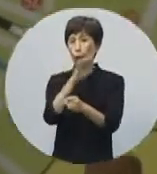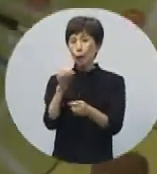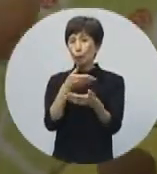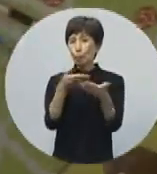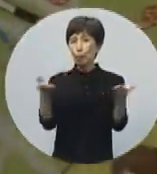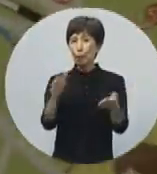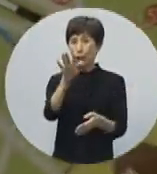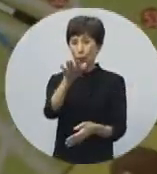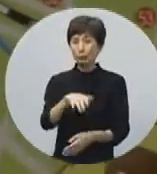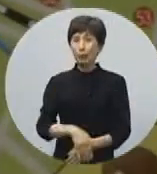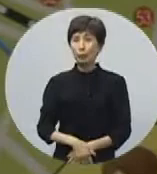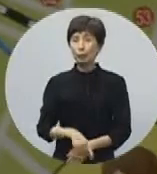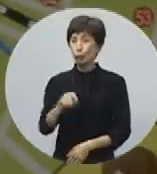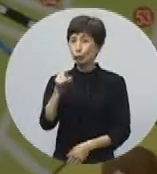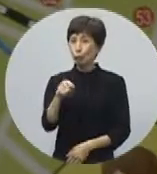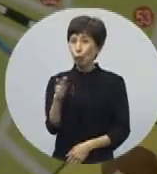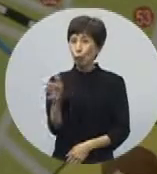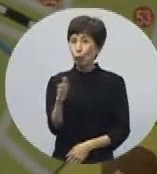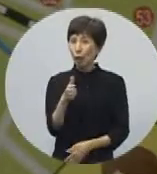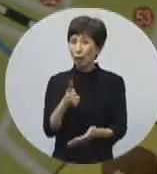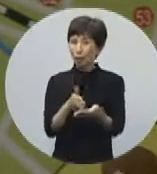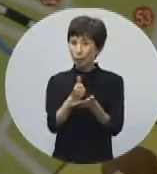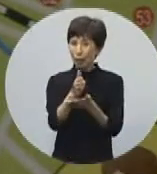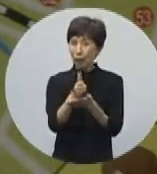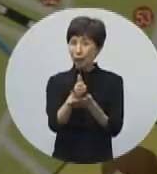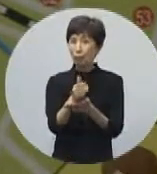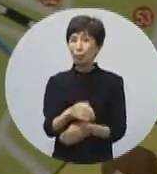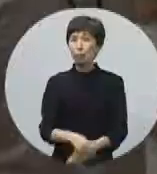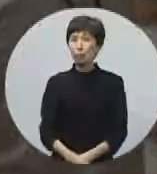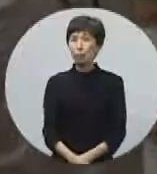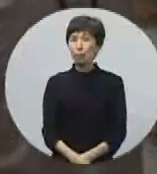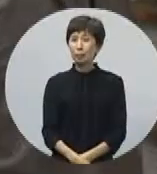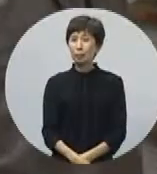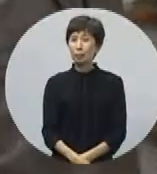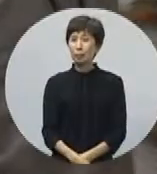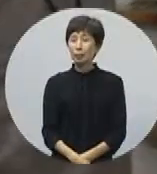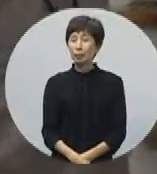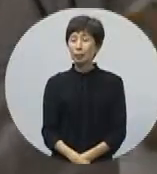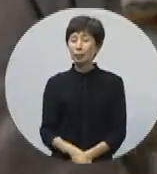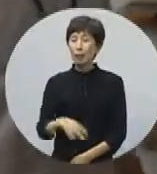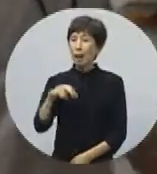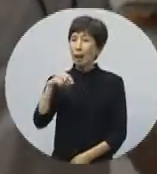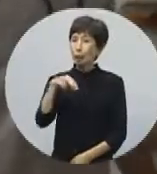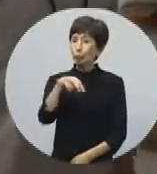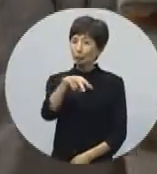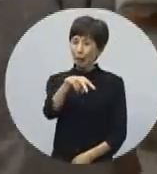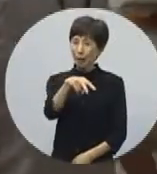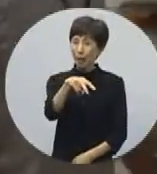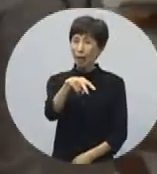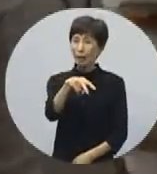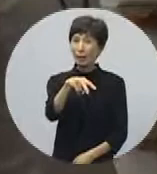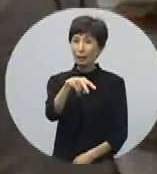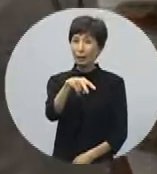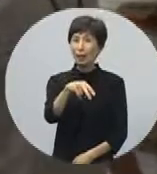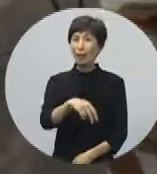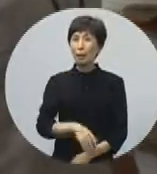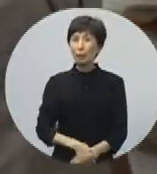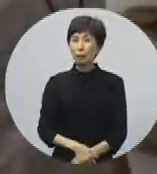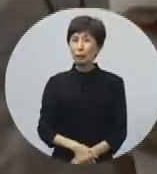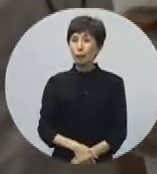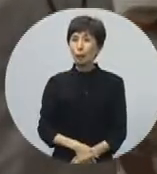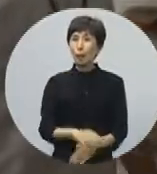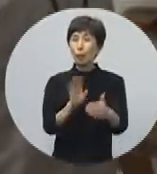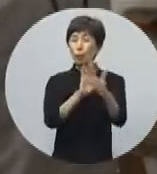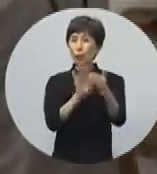んで、はい、まずそこあたりから行ってみたらどうでしょうか。で、まあ、そこから一駅ぐらいですかね、 藤沢本町